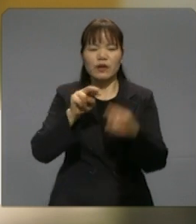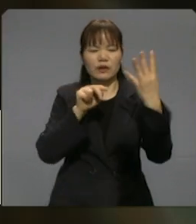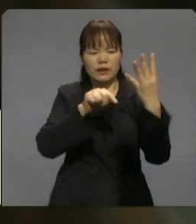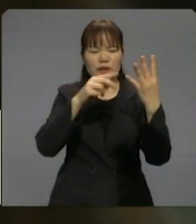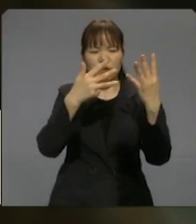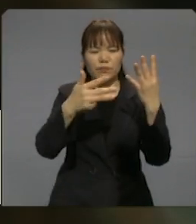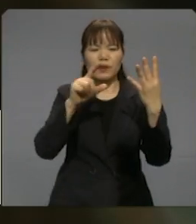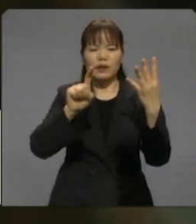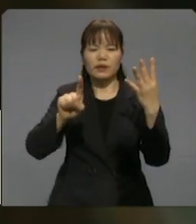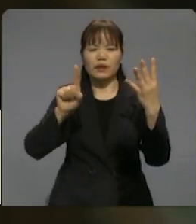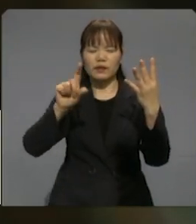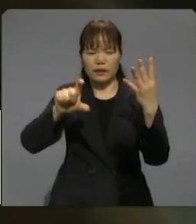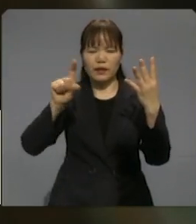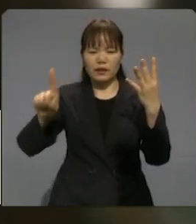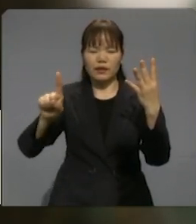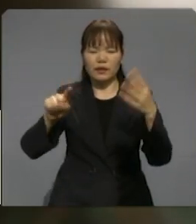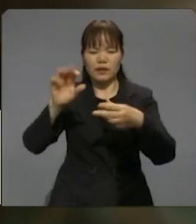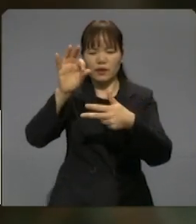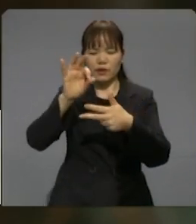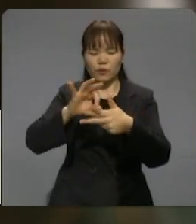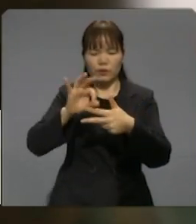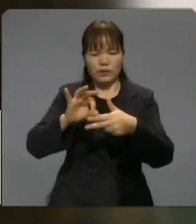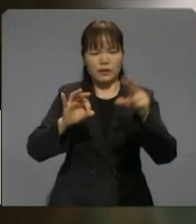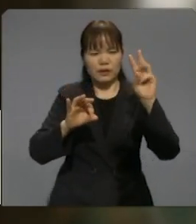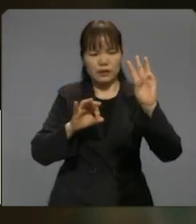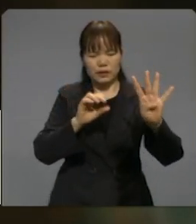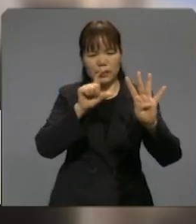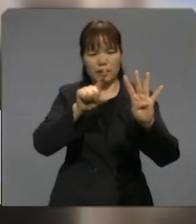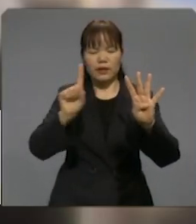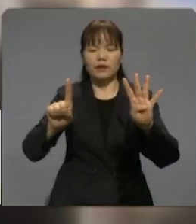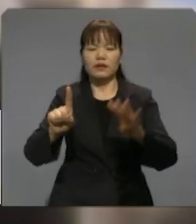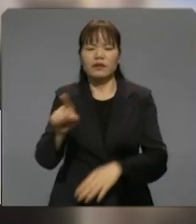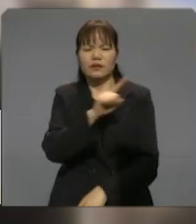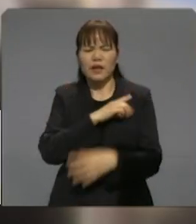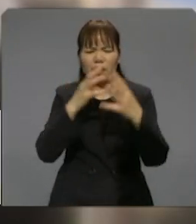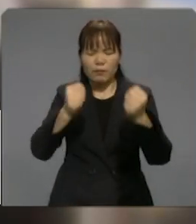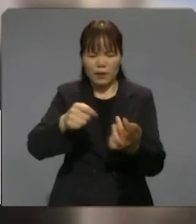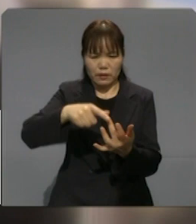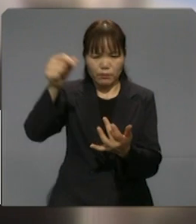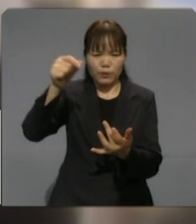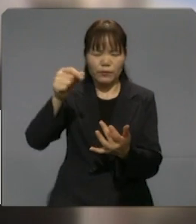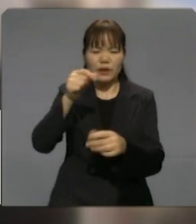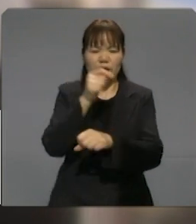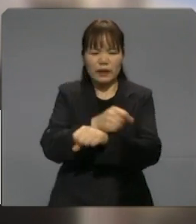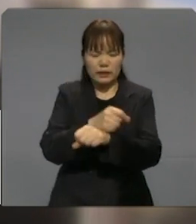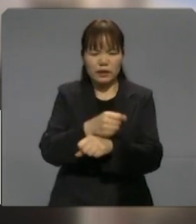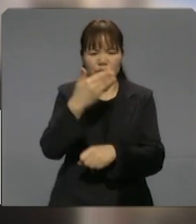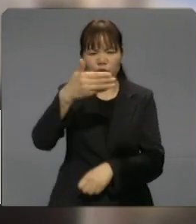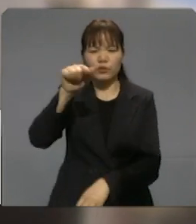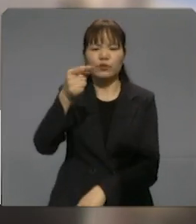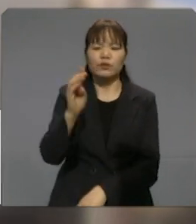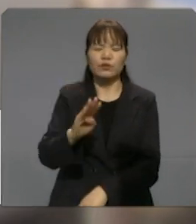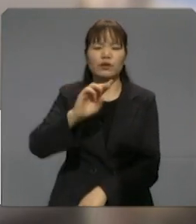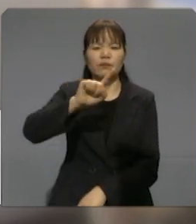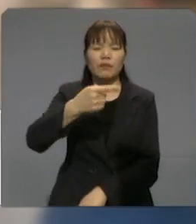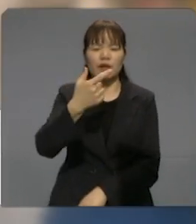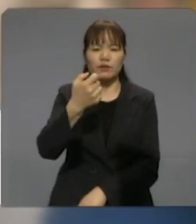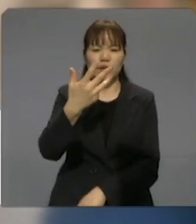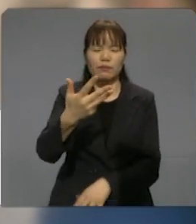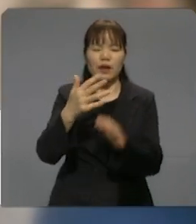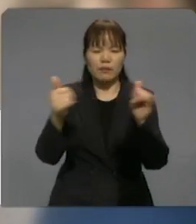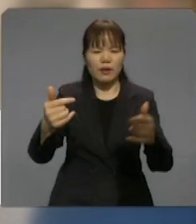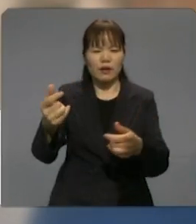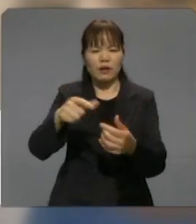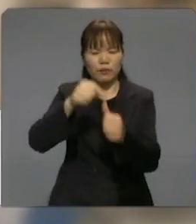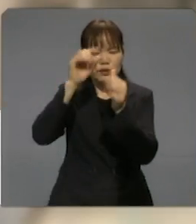1 옹진군 4대 1로 짚게 됐습니다 가장 많은 인원을 선발하는 행정 구급은 예순 8명 모집에